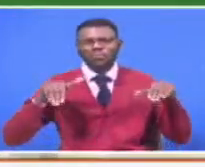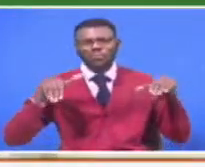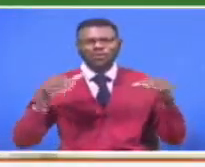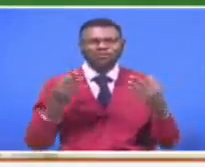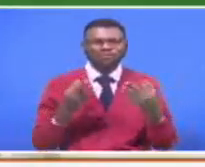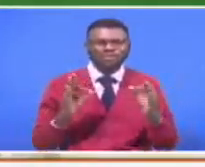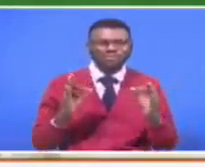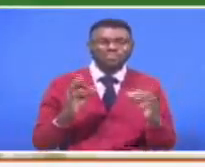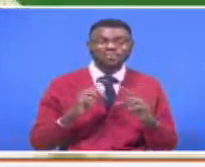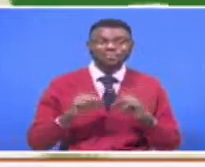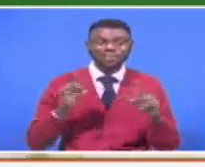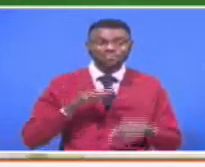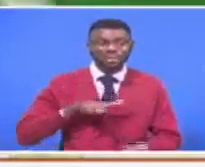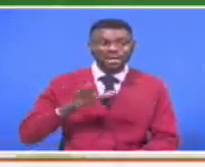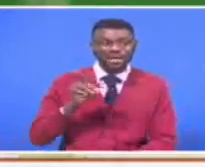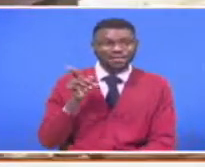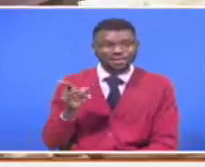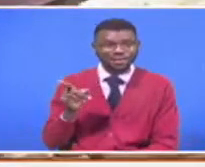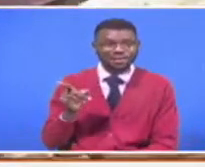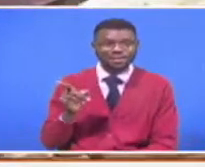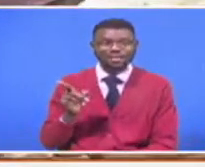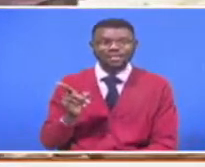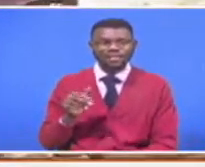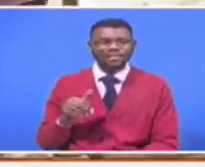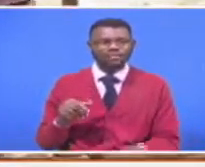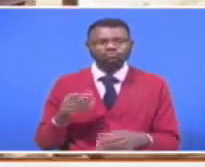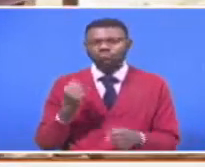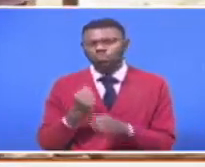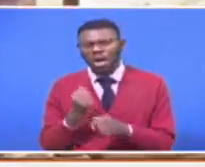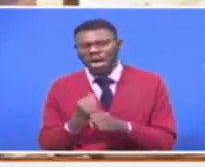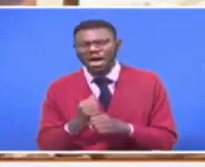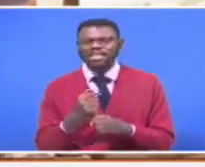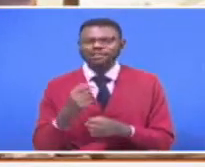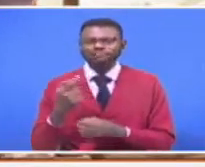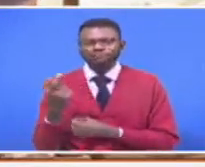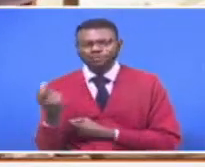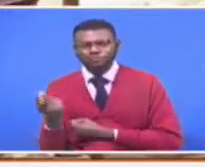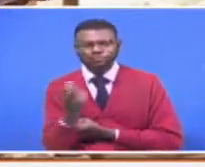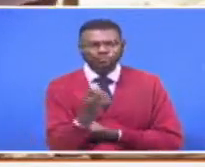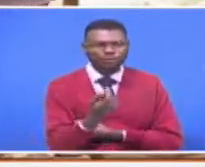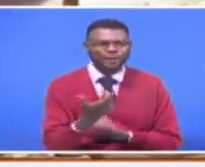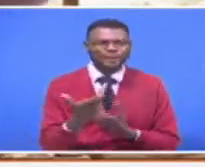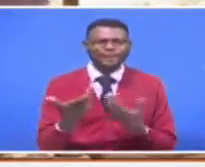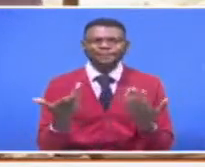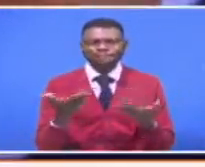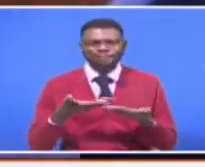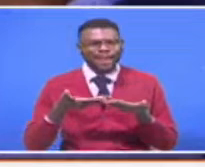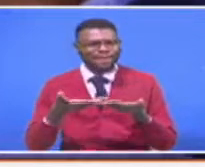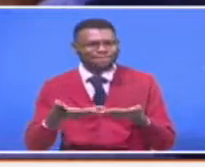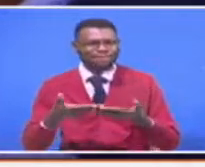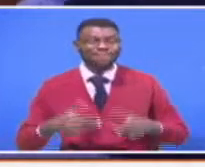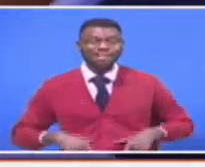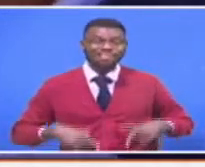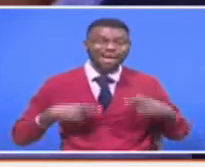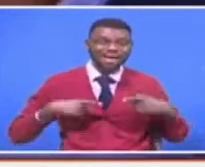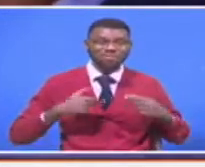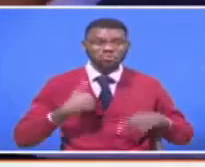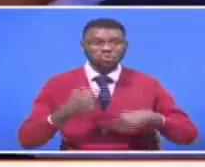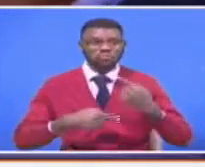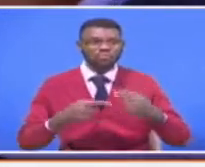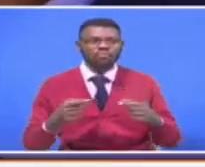Kama wengi eneo hili, Aluoch hutegemea vibarua ili kupata riziki yake ya kila siku. Na